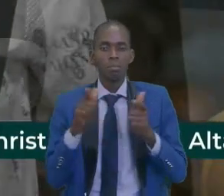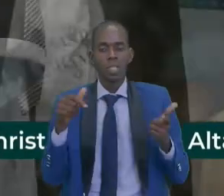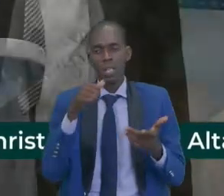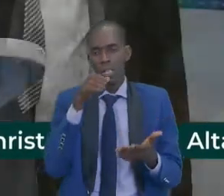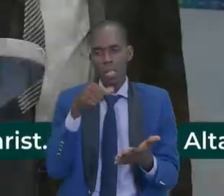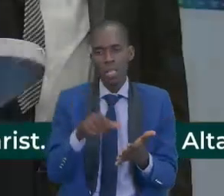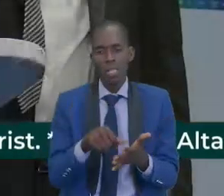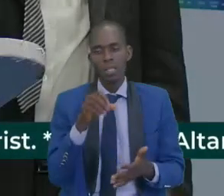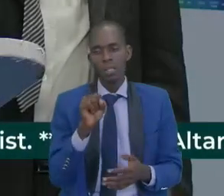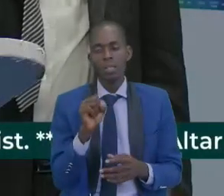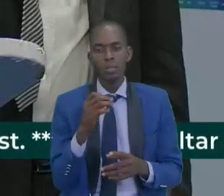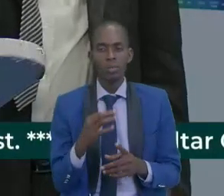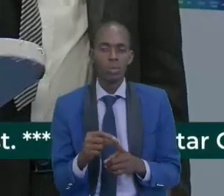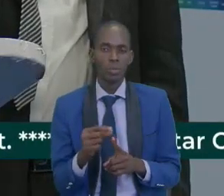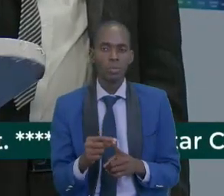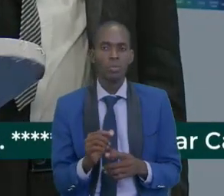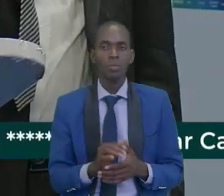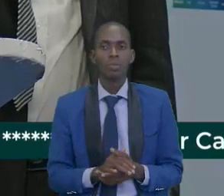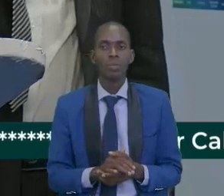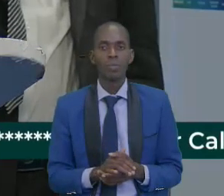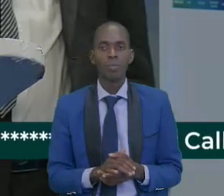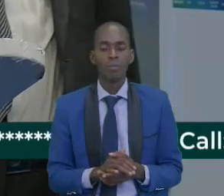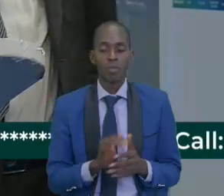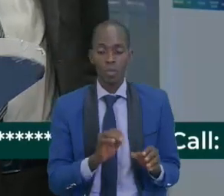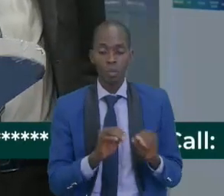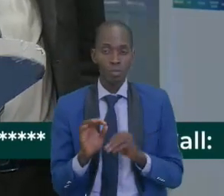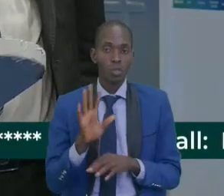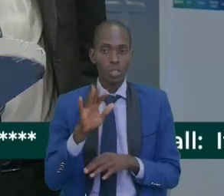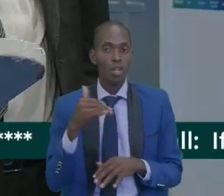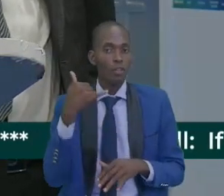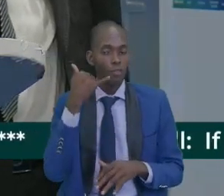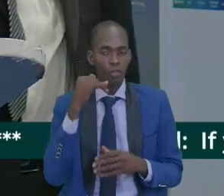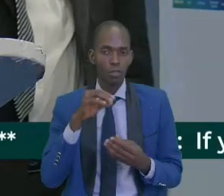Vous mettez votre numéro de téléphone. Your telephone number.